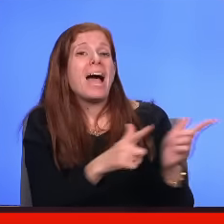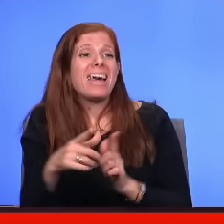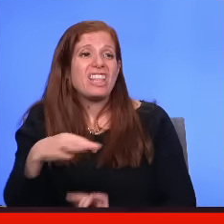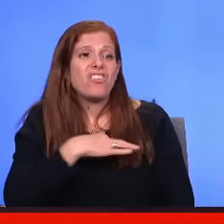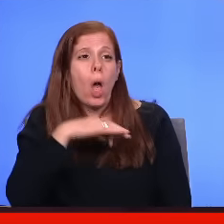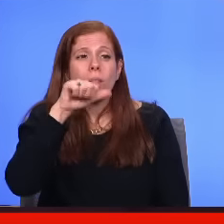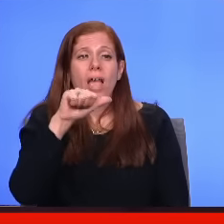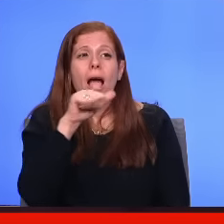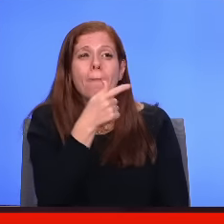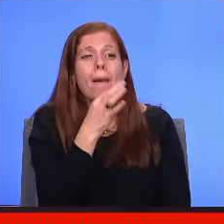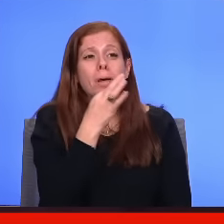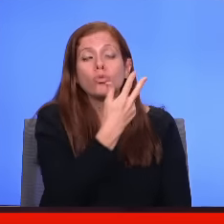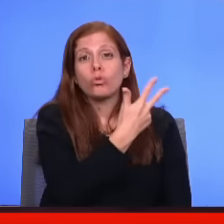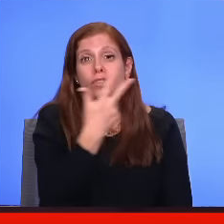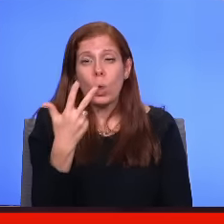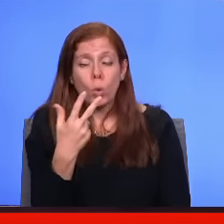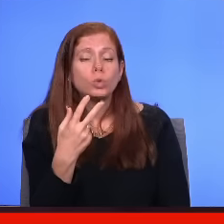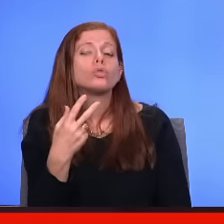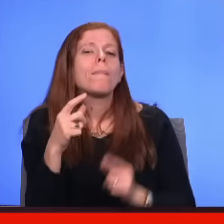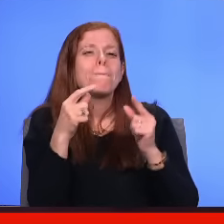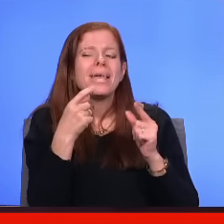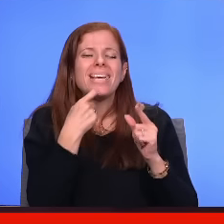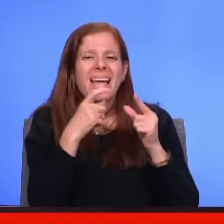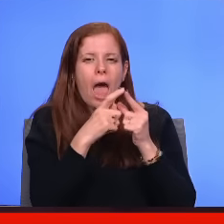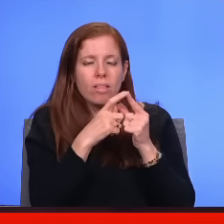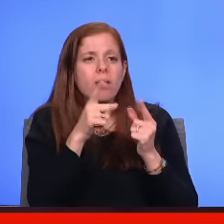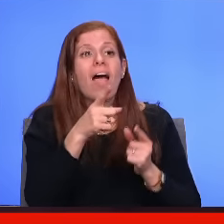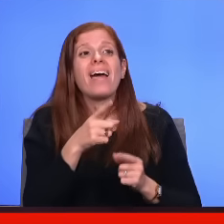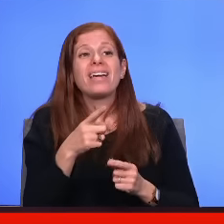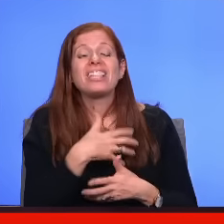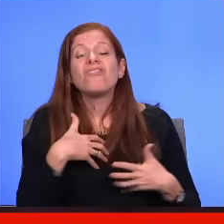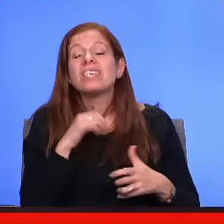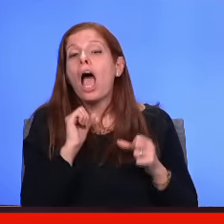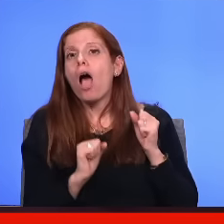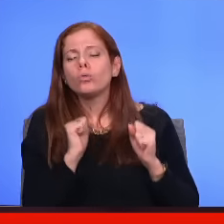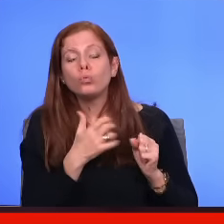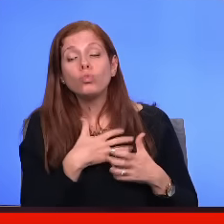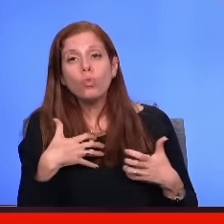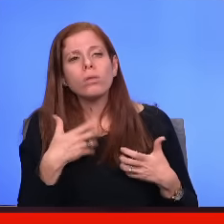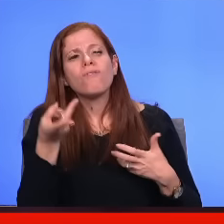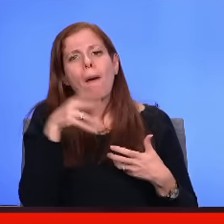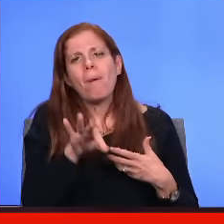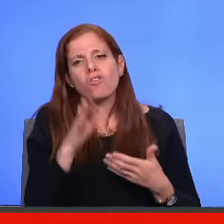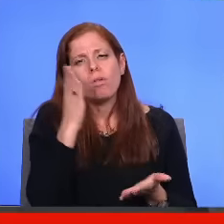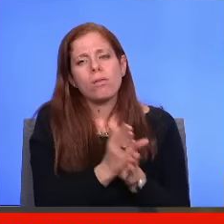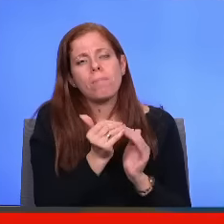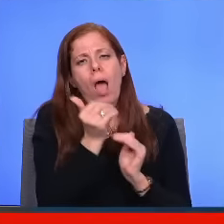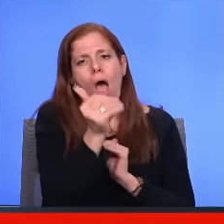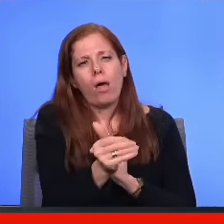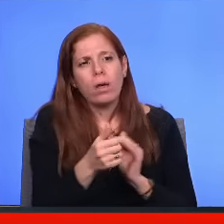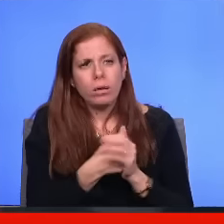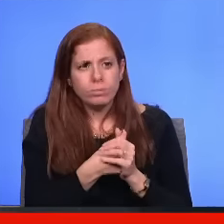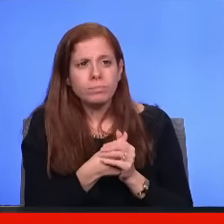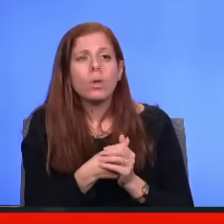ה-33 מקריית עטה היא נפצעה אנושות ומותה נקבע בבית החולים רמבם בחיפה זמן קצר אחר כך הודע